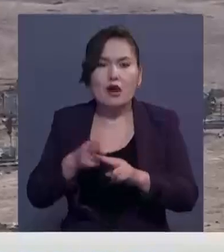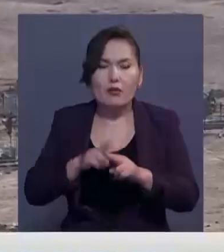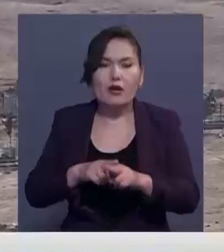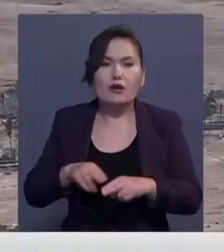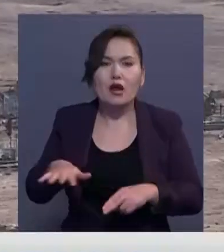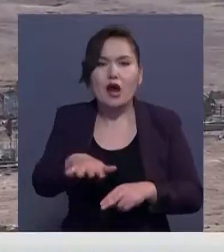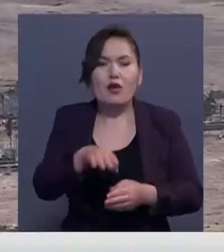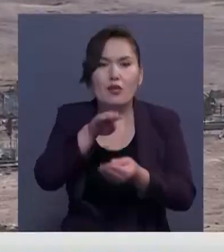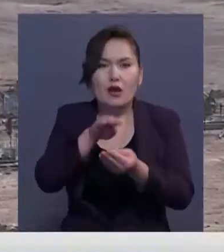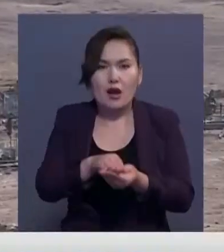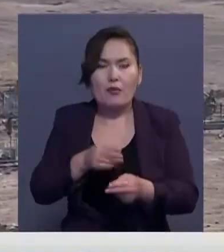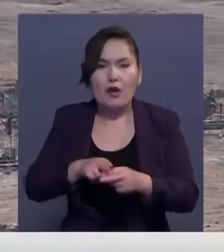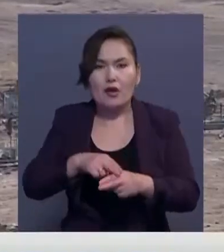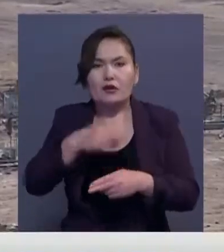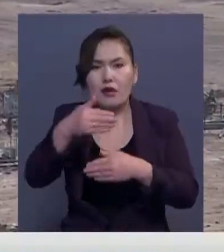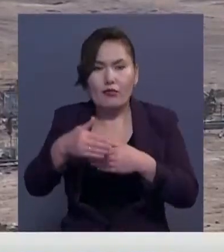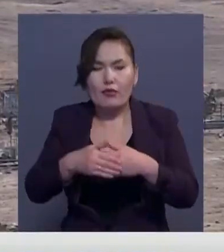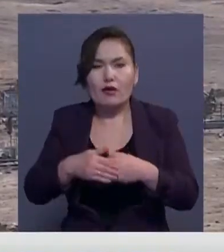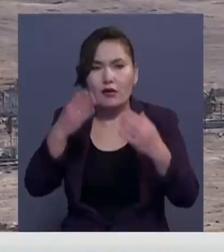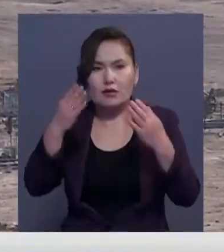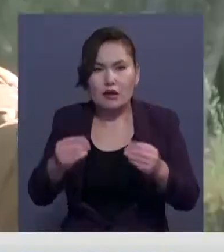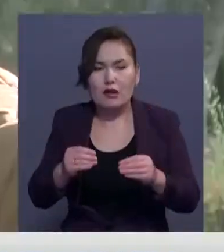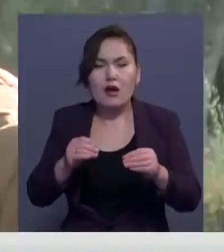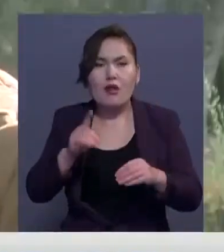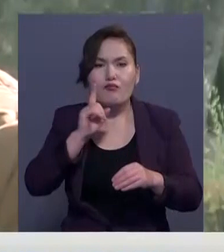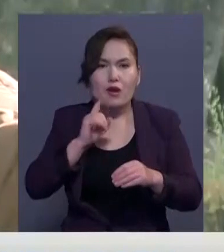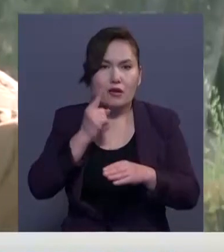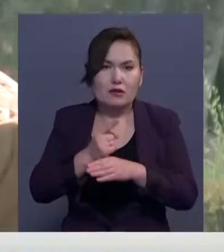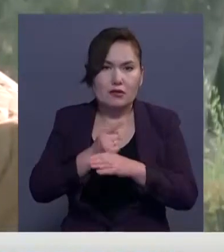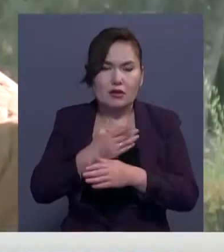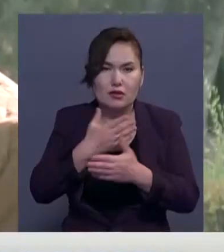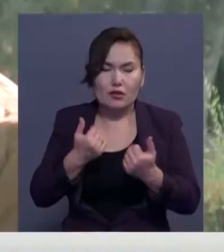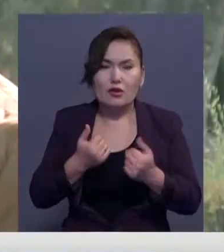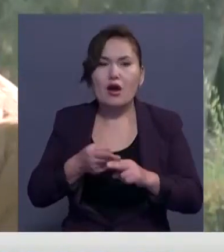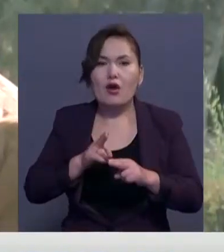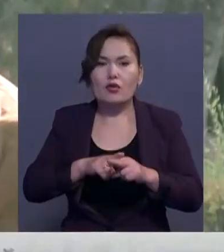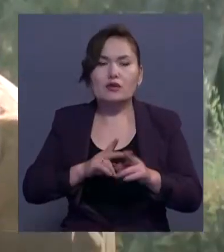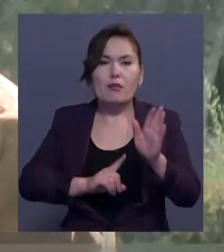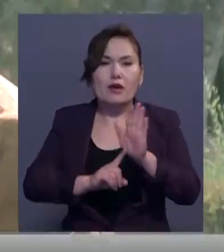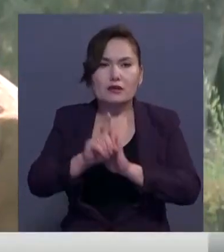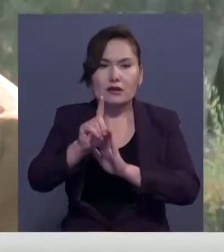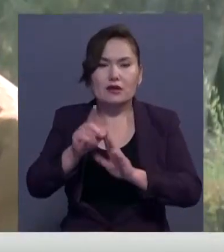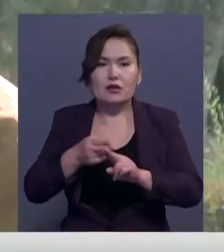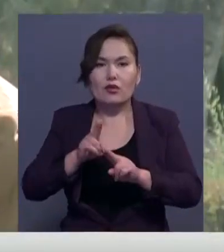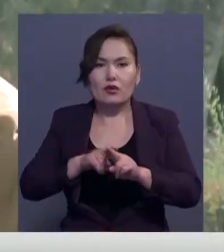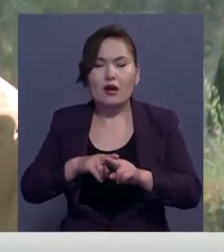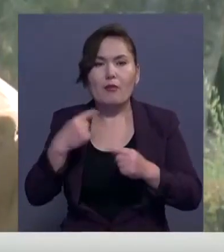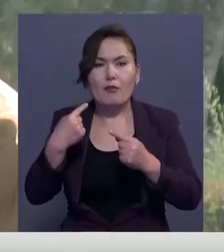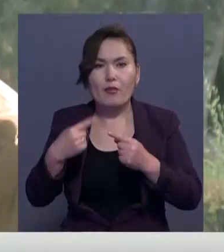маңға жерлеуге жуық арада тыйым салына қоймайды деп отыр. Ол үшін бізде бастапқыда басқа